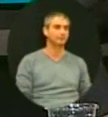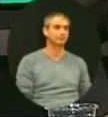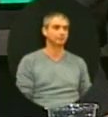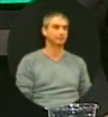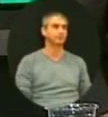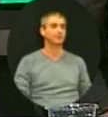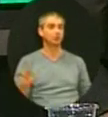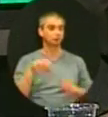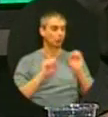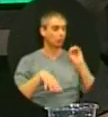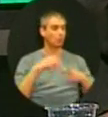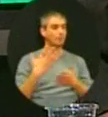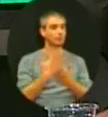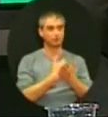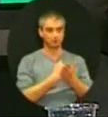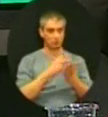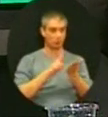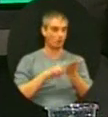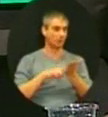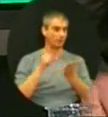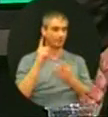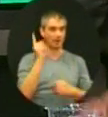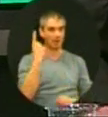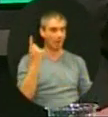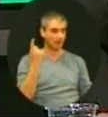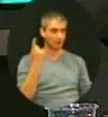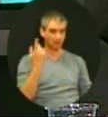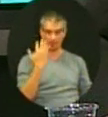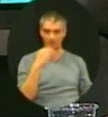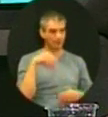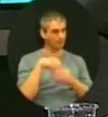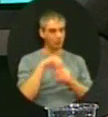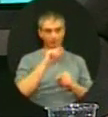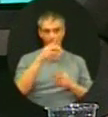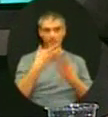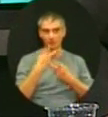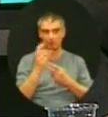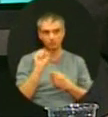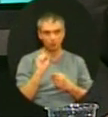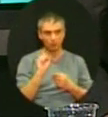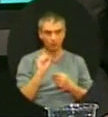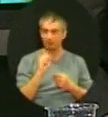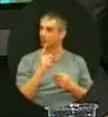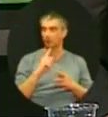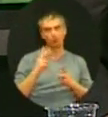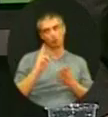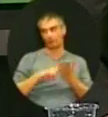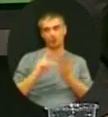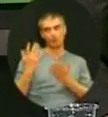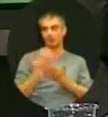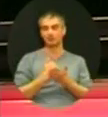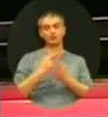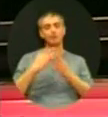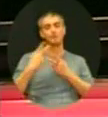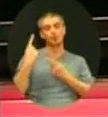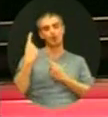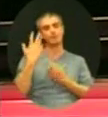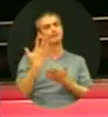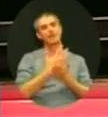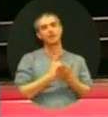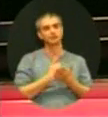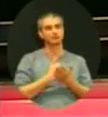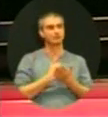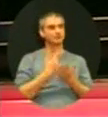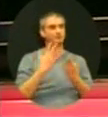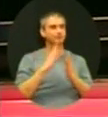שיש תרומות שמגויסות על ידי קופת החולים כללית, כמה מתוכם הגיעו לבית חולים סורוקה? לא, קופת החולים לא מגייסת, בתי החולים מגייסים. לא, בתי החולים מגייסים.